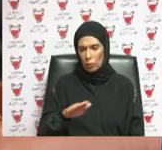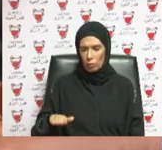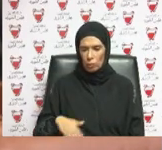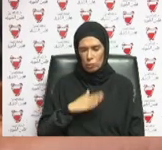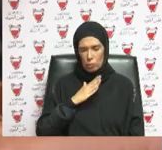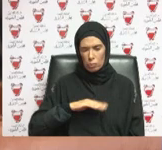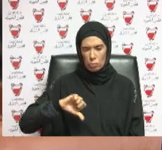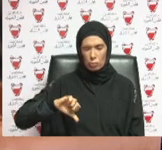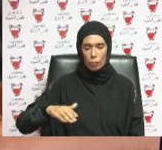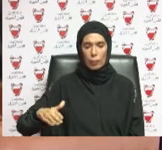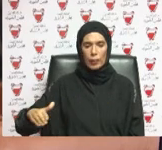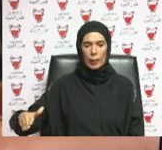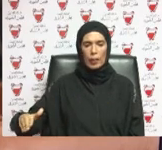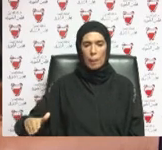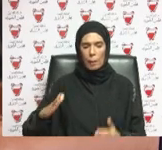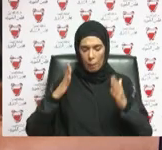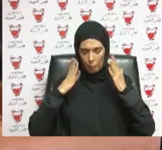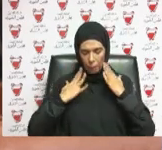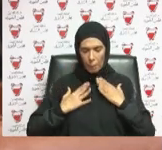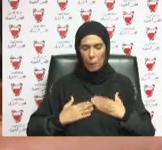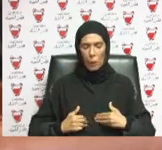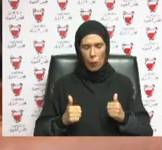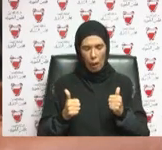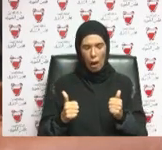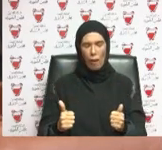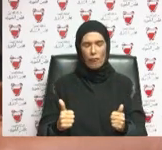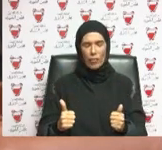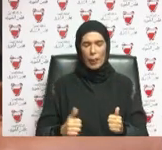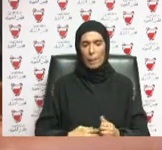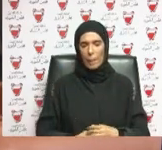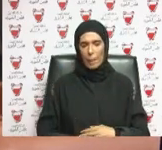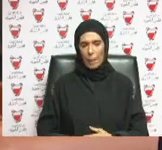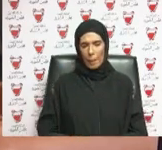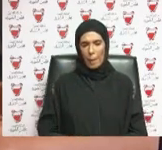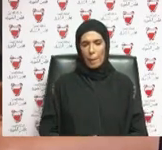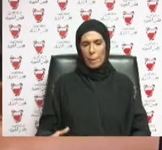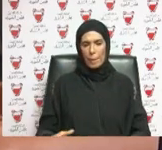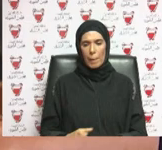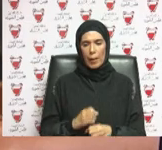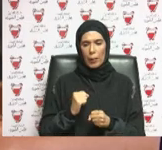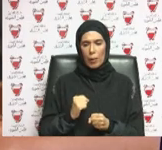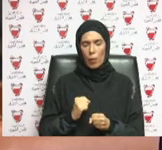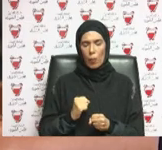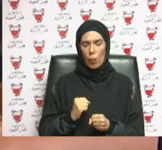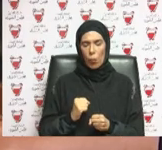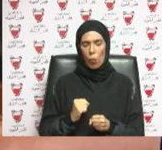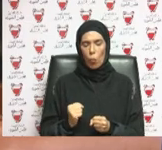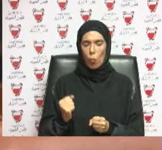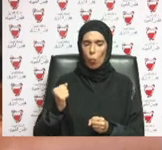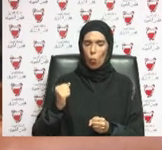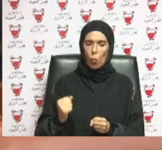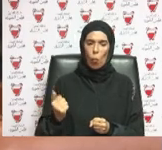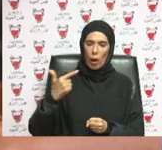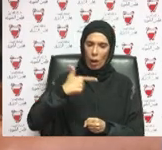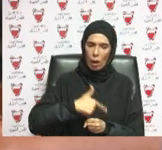ومكروه، وأن يلبسه ثياب الصحة والعافية، وأن يحفظ لنا ولي العهد الأمين